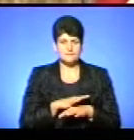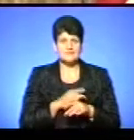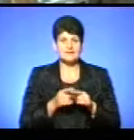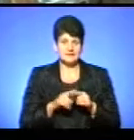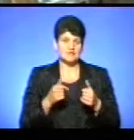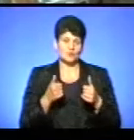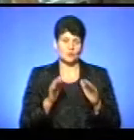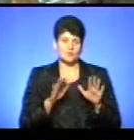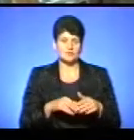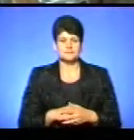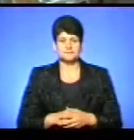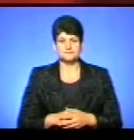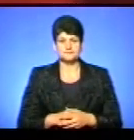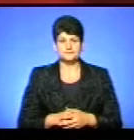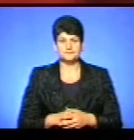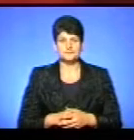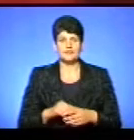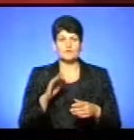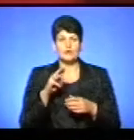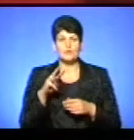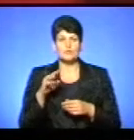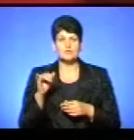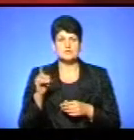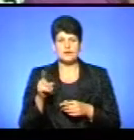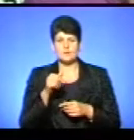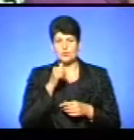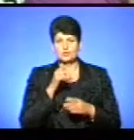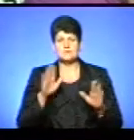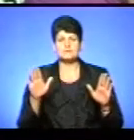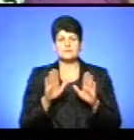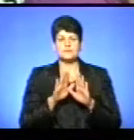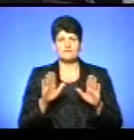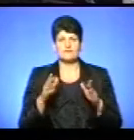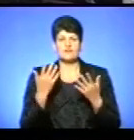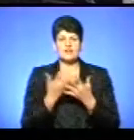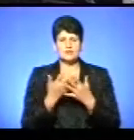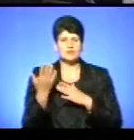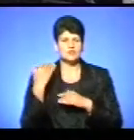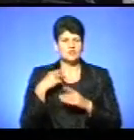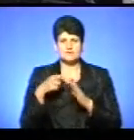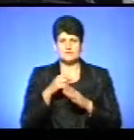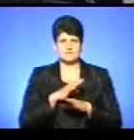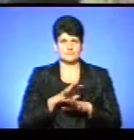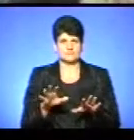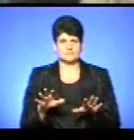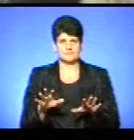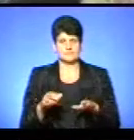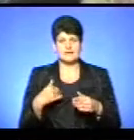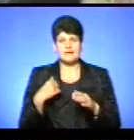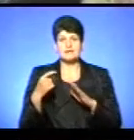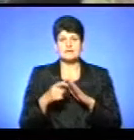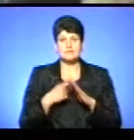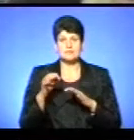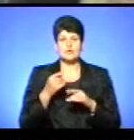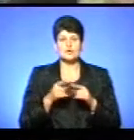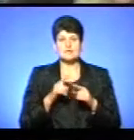добре. Вікторія – музикант, мріє бути оперною співачкою. У кіно ніколи не знімалася. Я дізналася про це